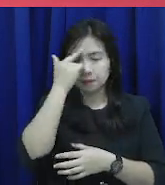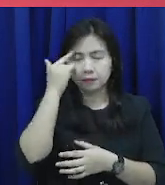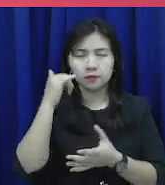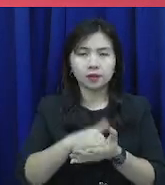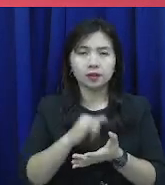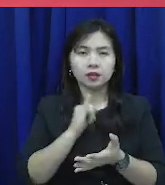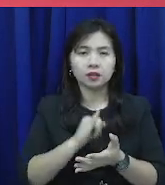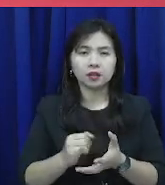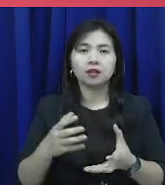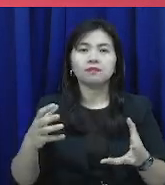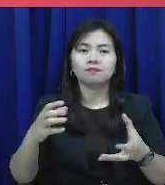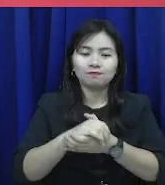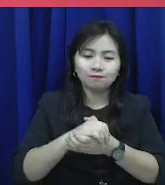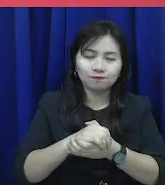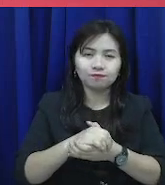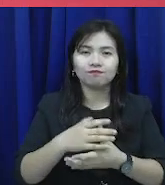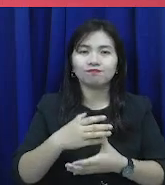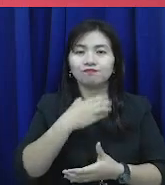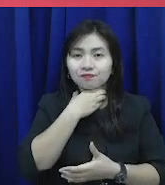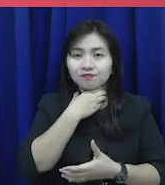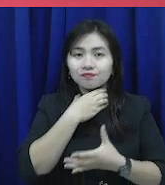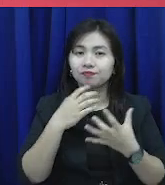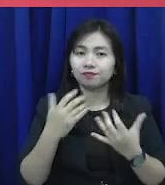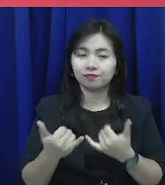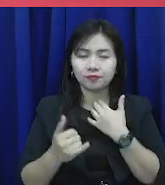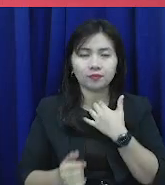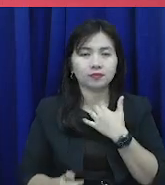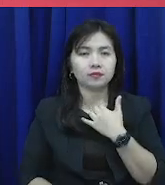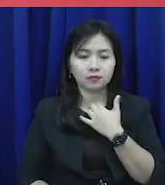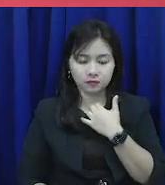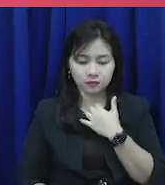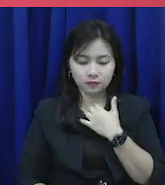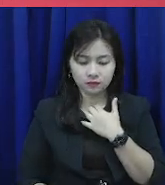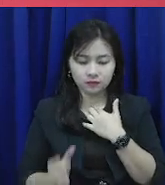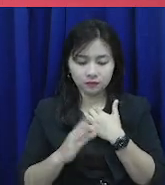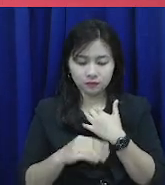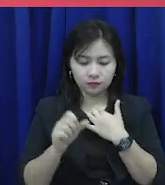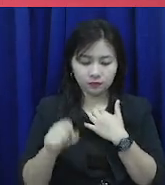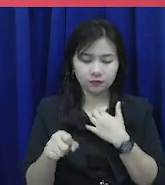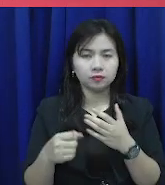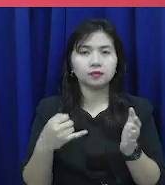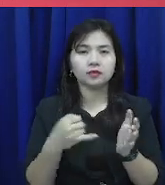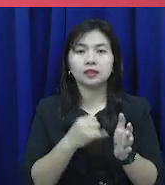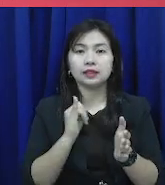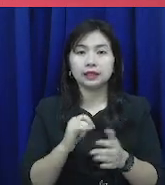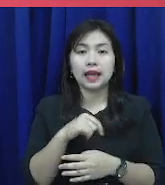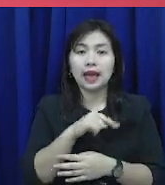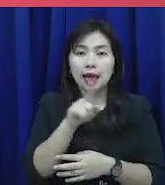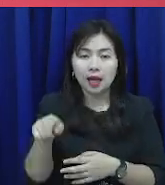been choked up you see and Sabi ko nga po sa inyo tayo lang ang